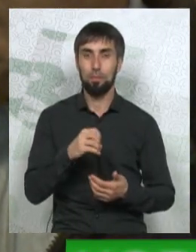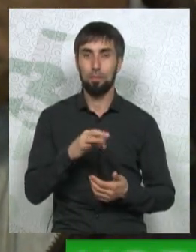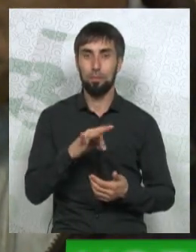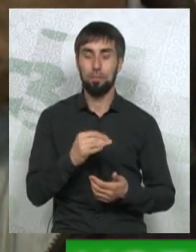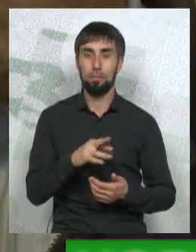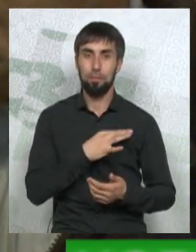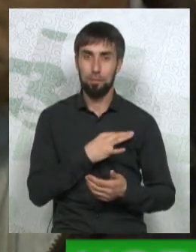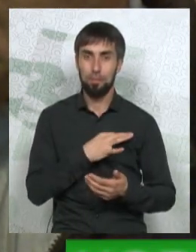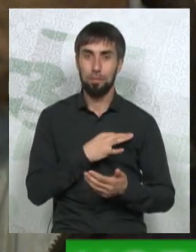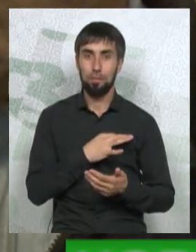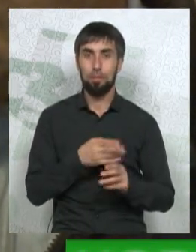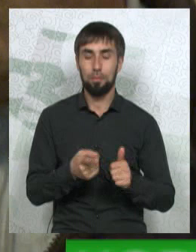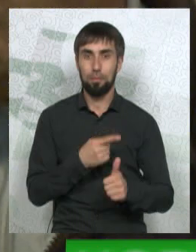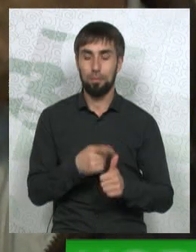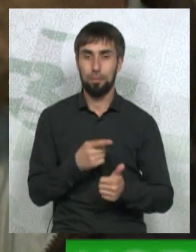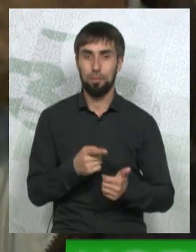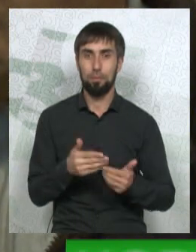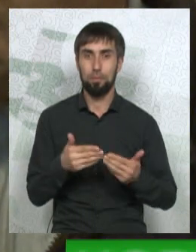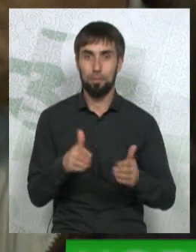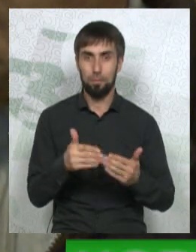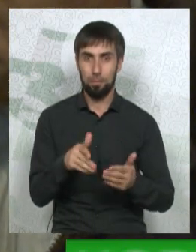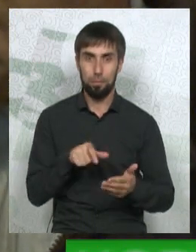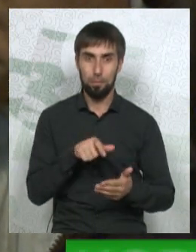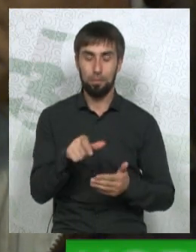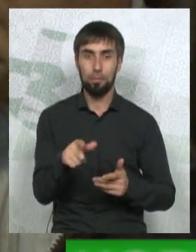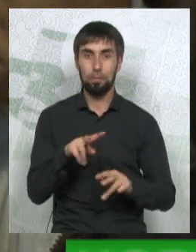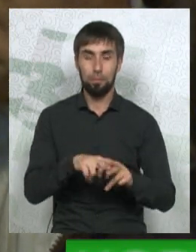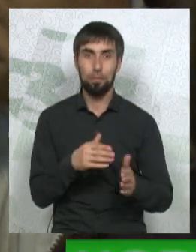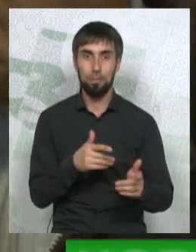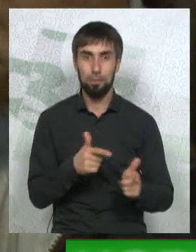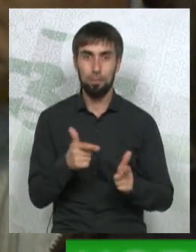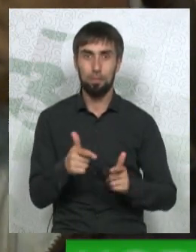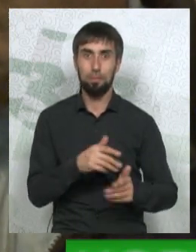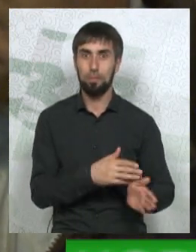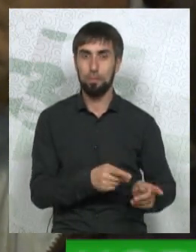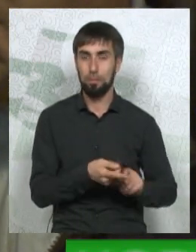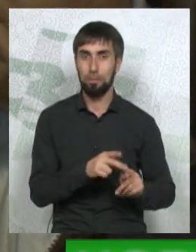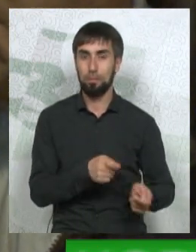Разведка пробивает дорогу, прочувствует место, подготавливает передвижение,